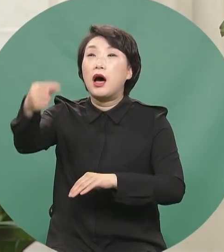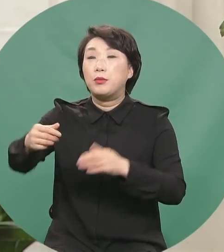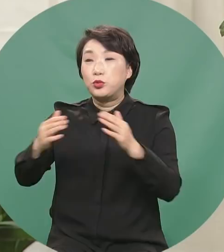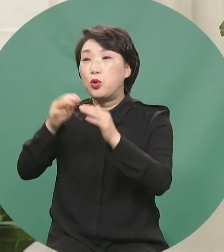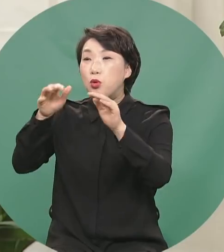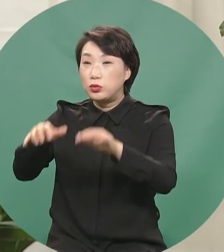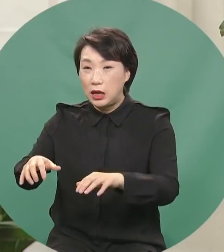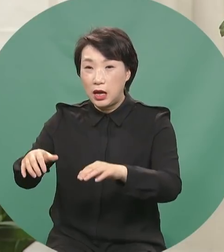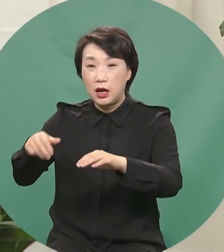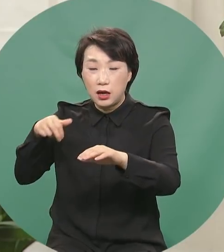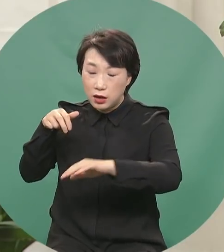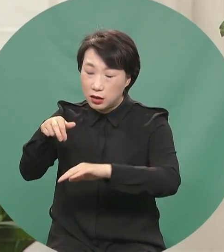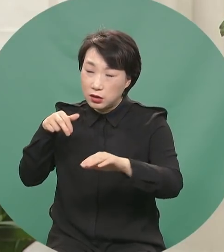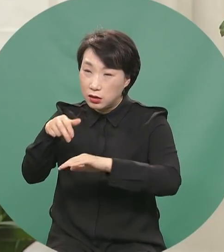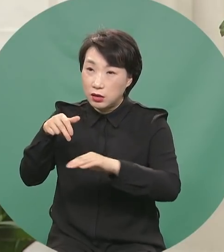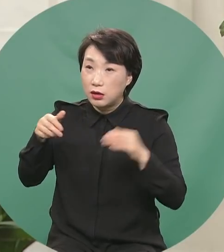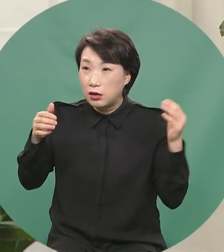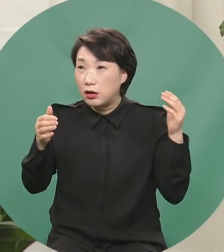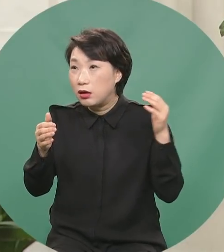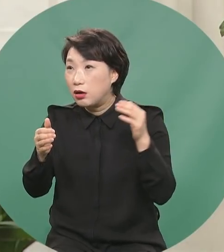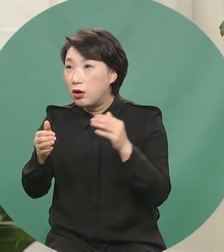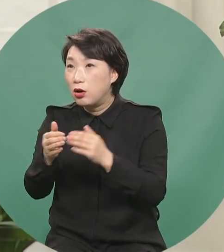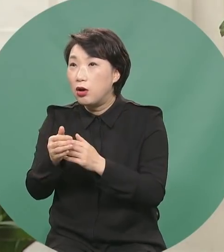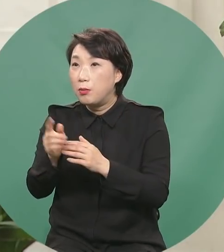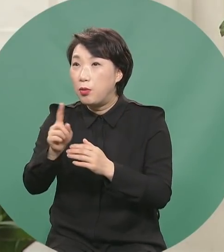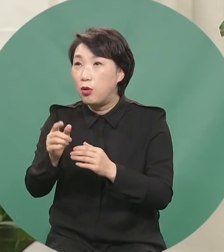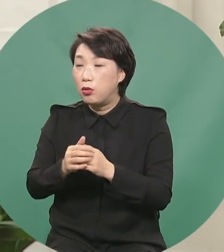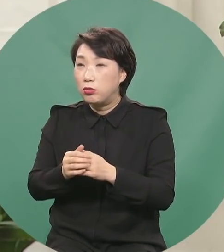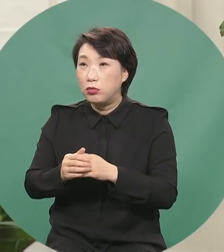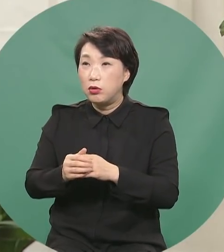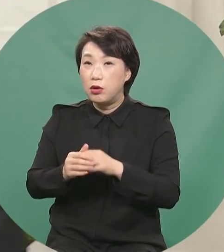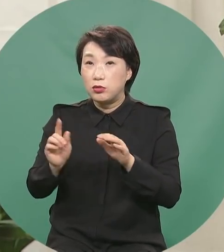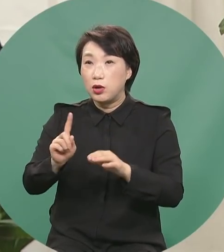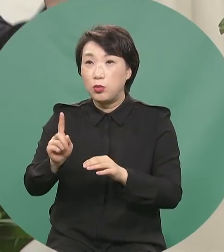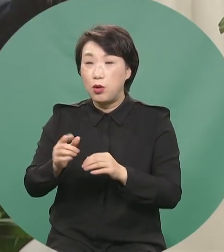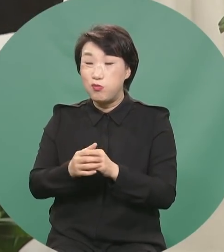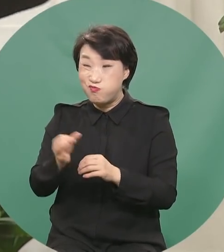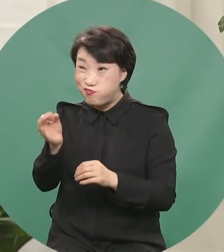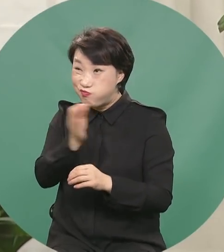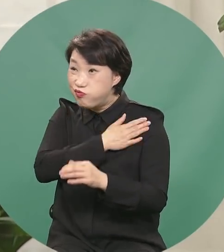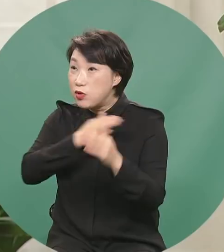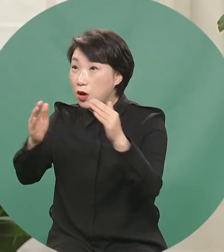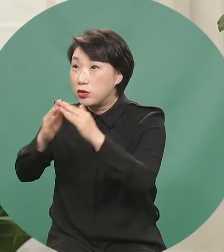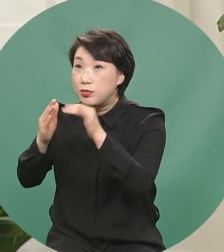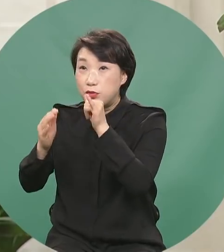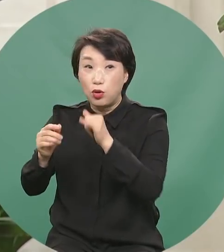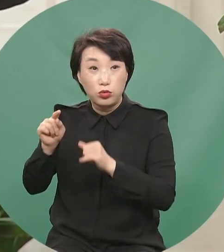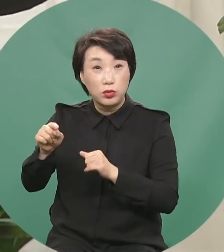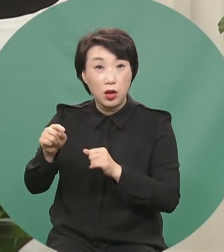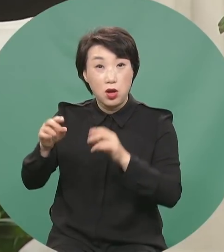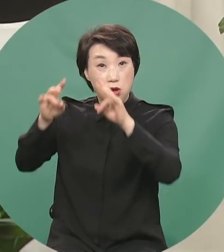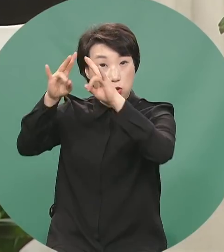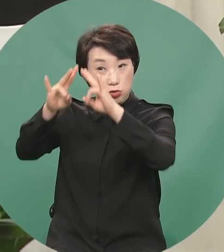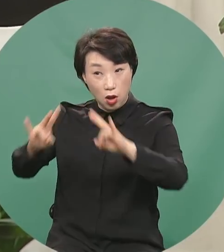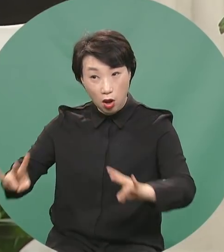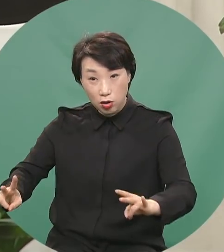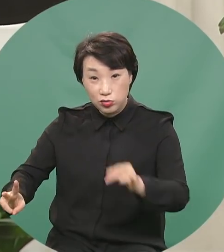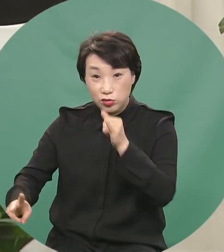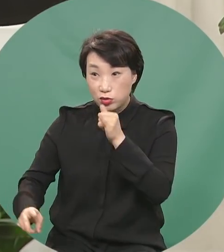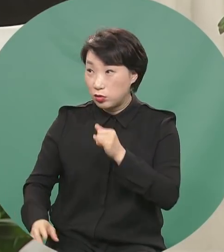어느 큰 집이 보이는데 부잣집인데 집 앞에 큰 텐트